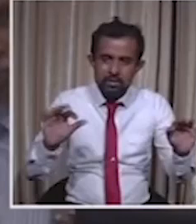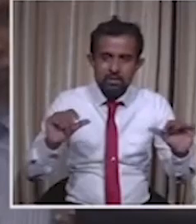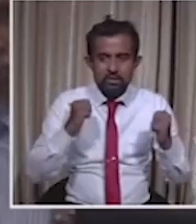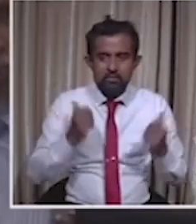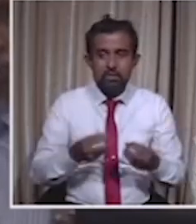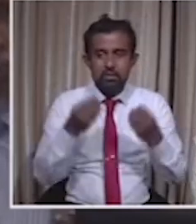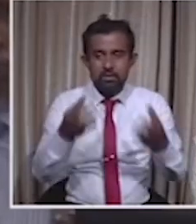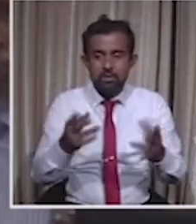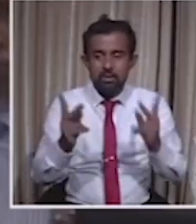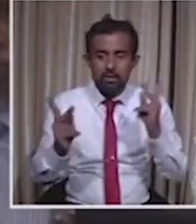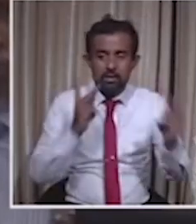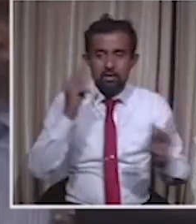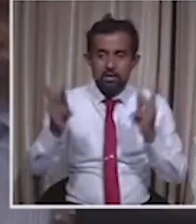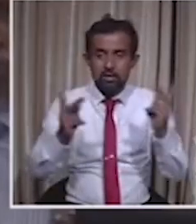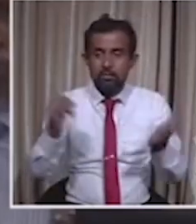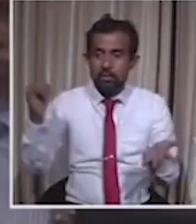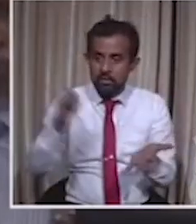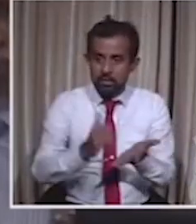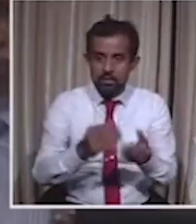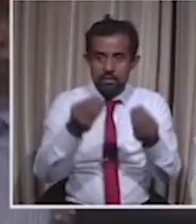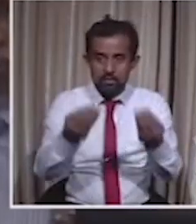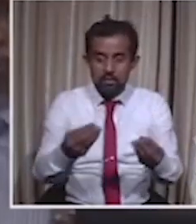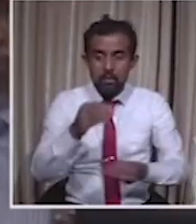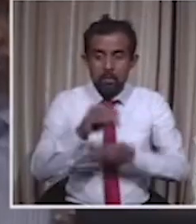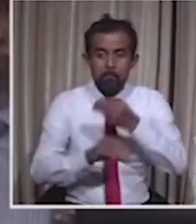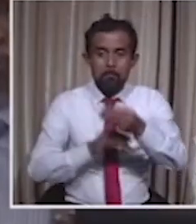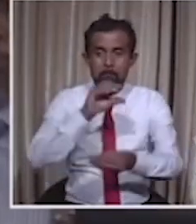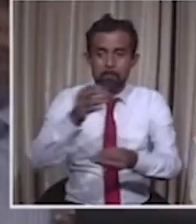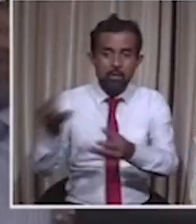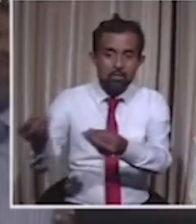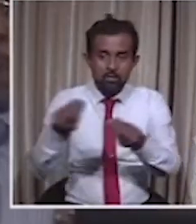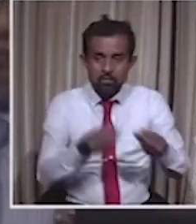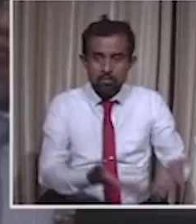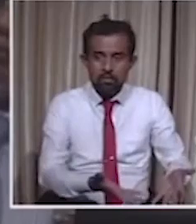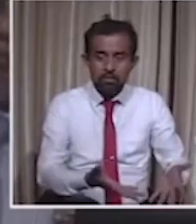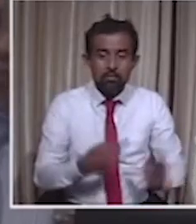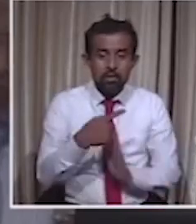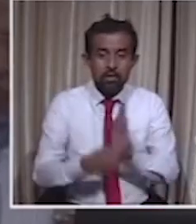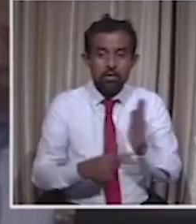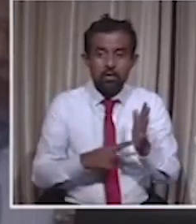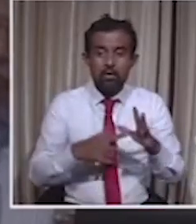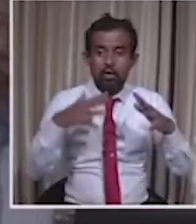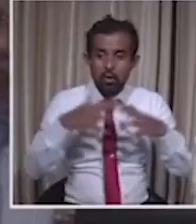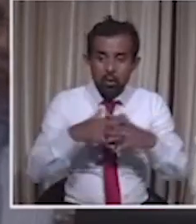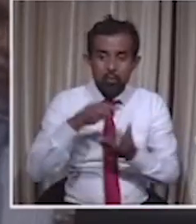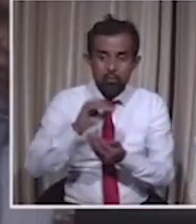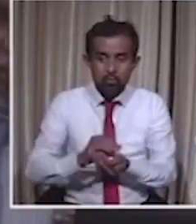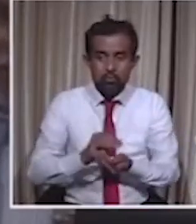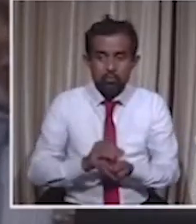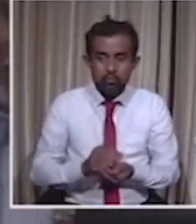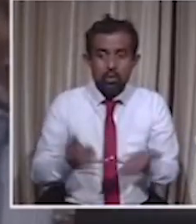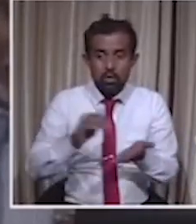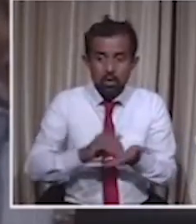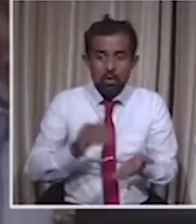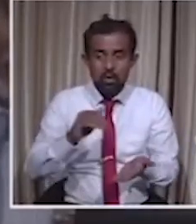දීලා සංචාරකයන්ට මේ රටට එන්න දීලා මේ රටේ ආයෝජකයන්ට එන්න ඉඩ අවස්ථාව හදලා මේ රටේ නීති ආරක්ෂා කර ගැනීම වෙනුවෙන්